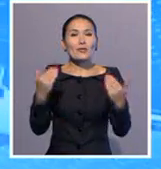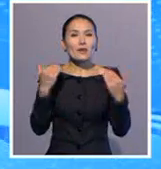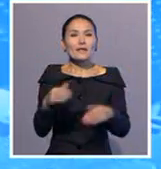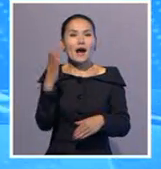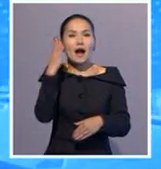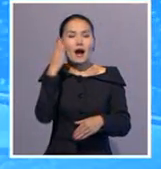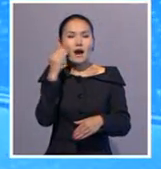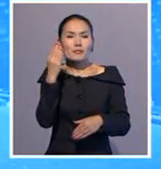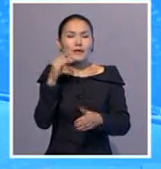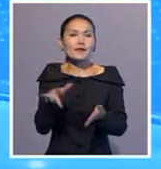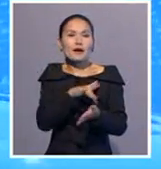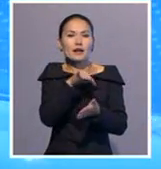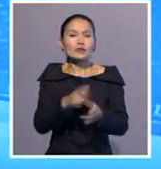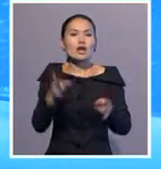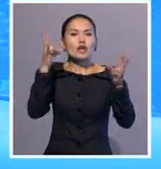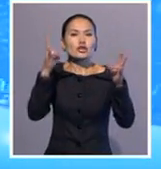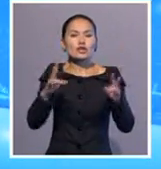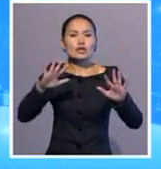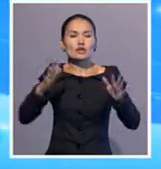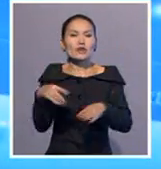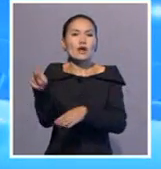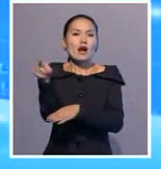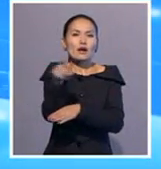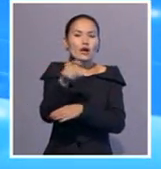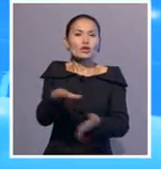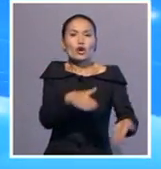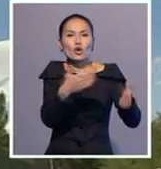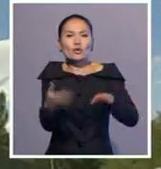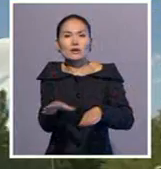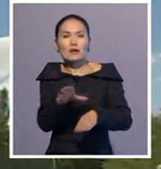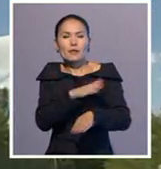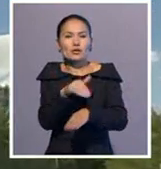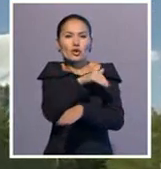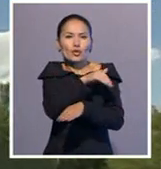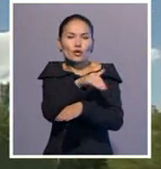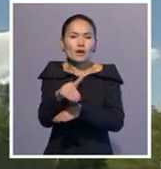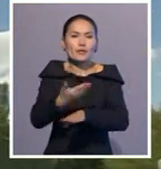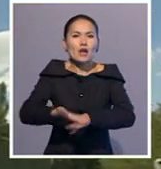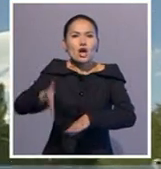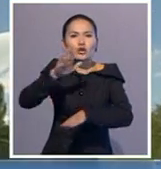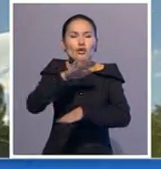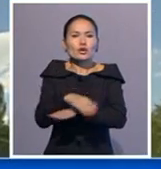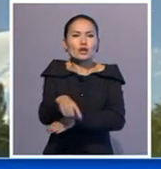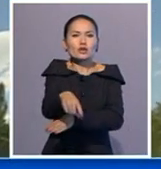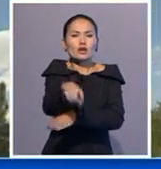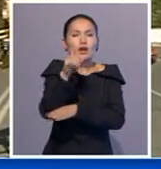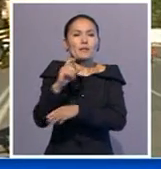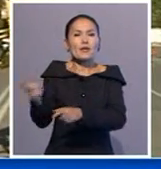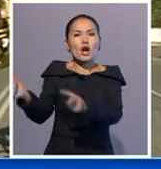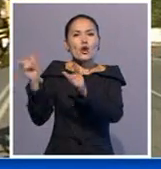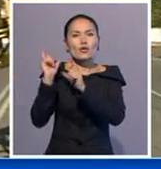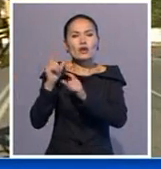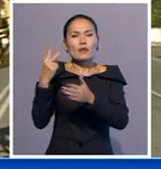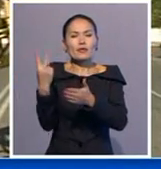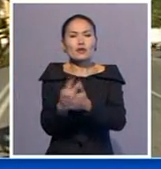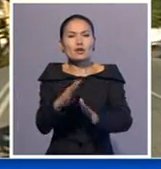Бүгін Алматыда кран құлады. Оқыс оқиға Алтынсарин мен Қабдолов көшелерінің қиылысында болды. Тиісті мөлшерден артық екі есе жүк тиеген кран